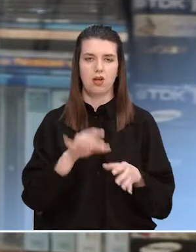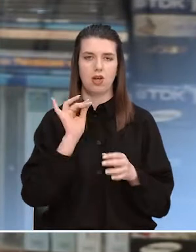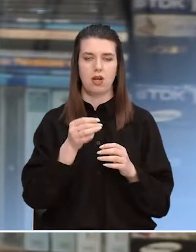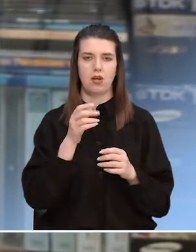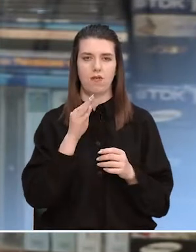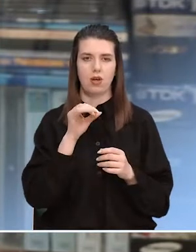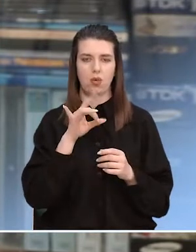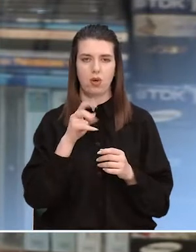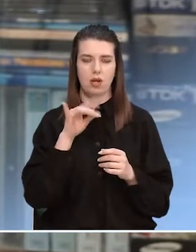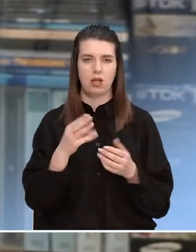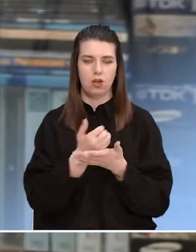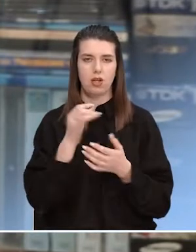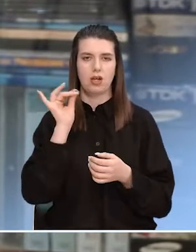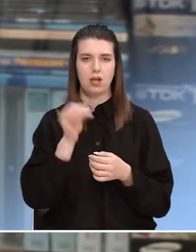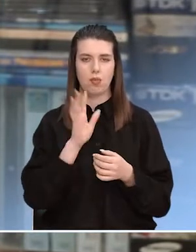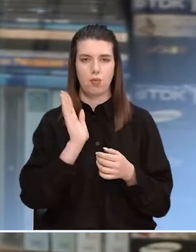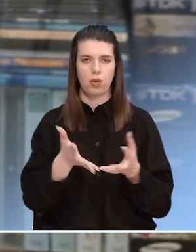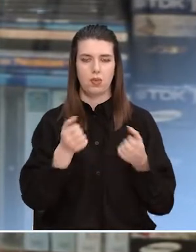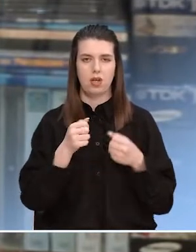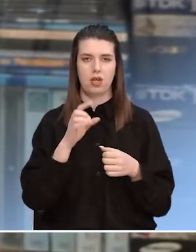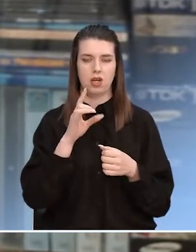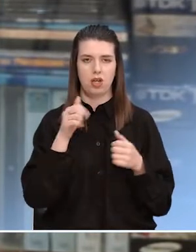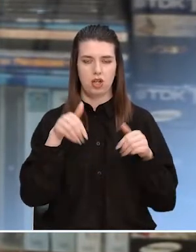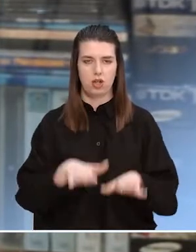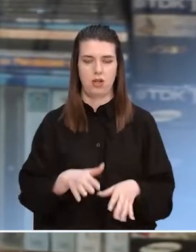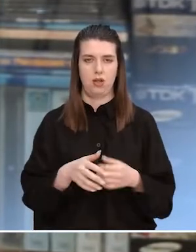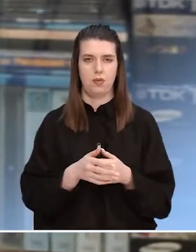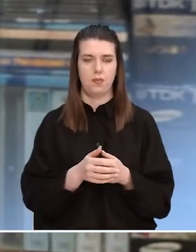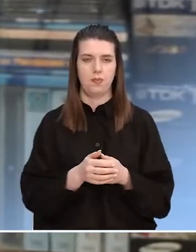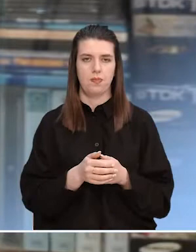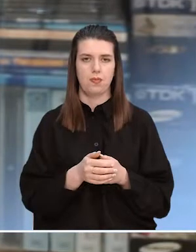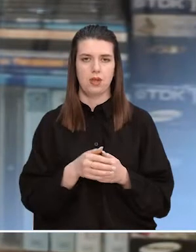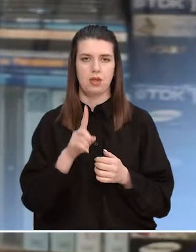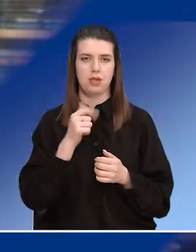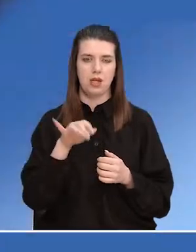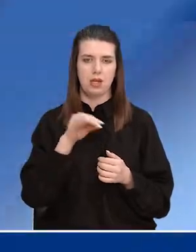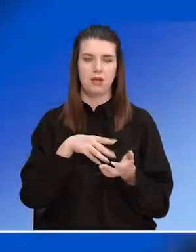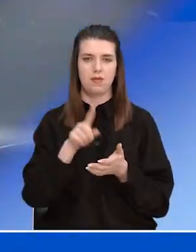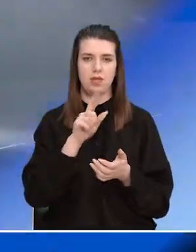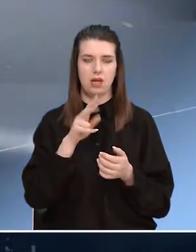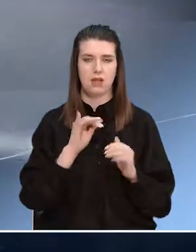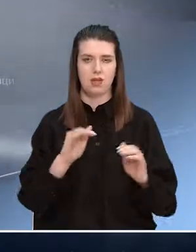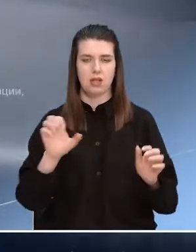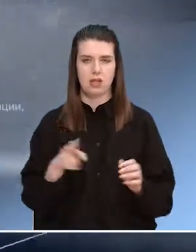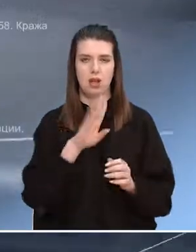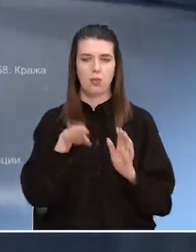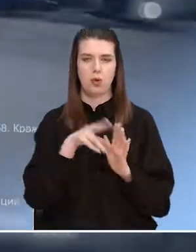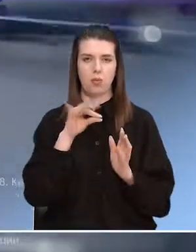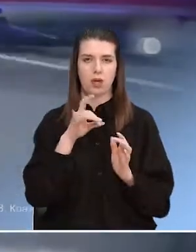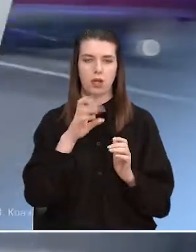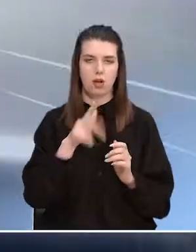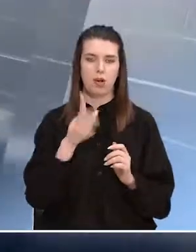дела и изобличению всех фигурантов по результатам которых будет принято процессуальное решение зайти в здание